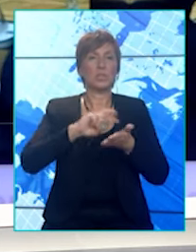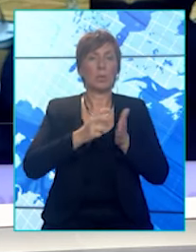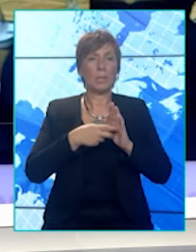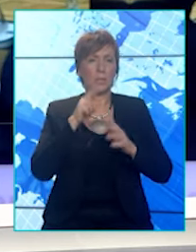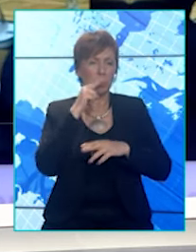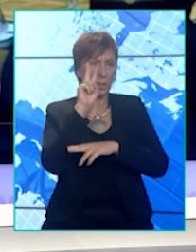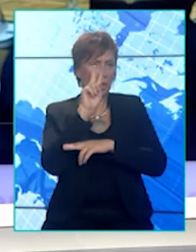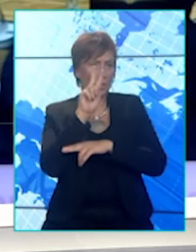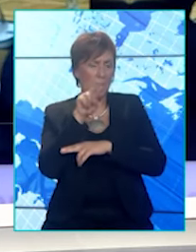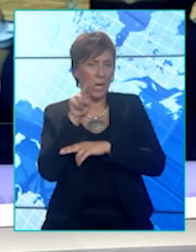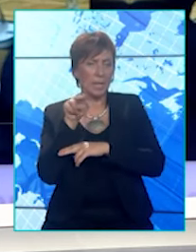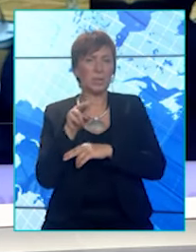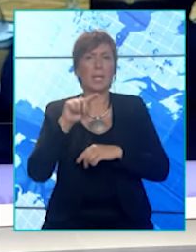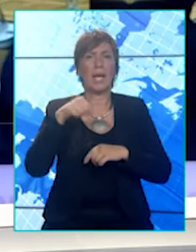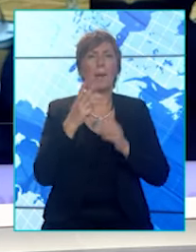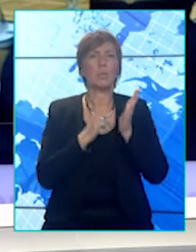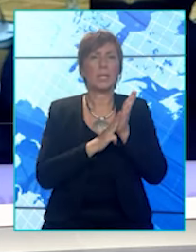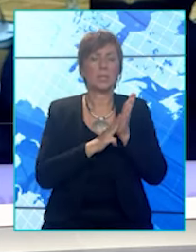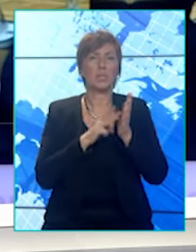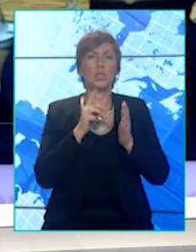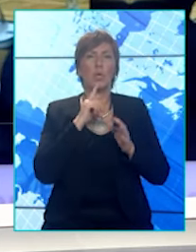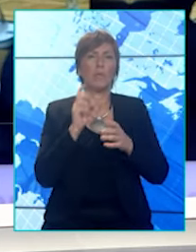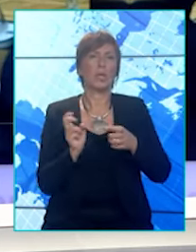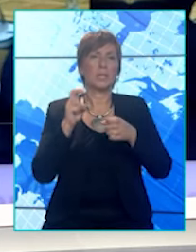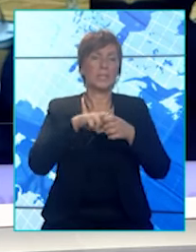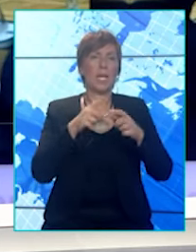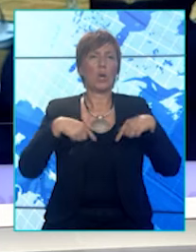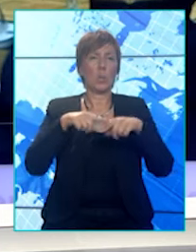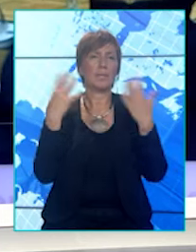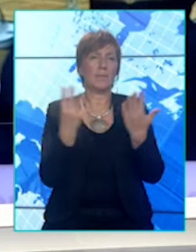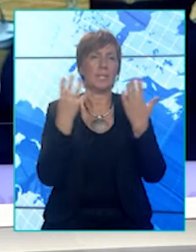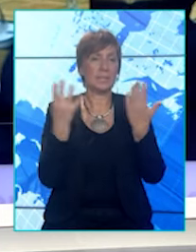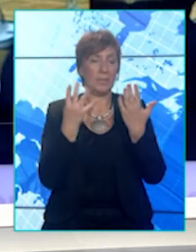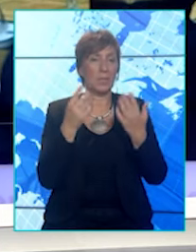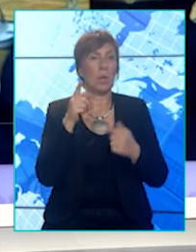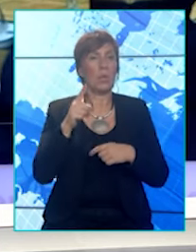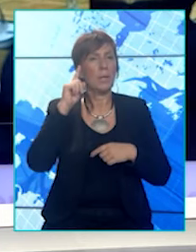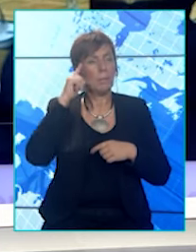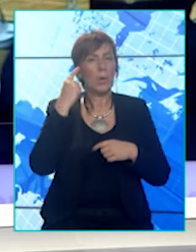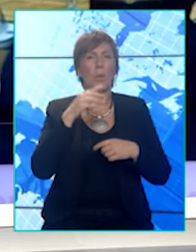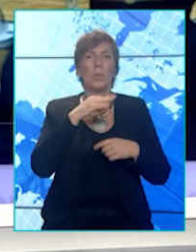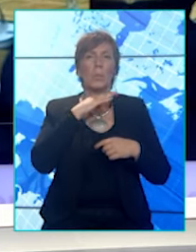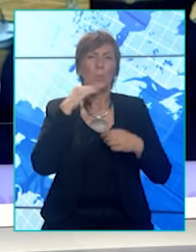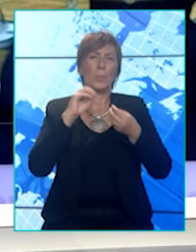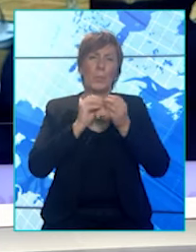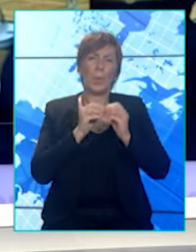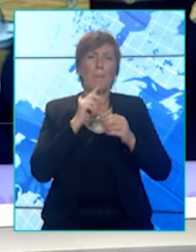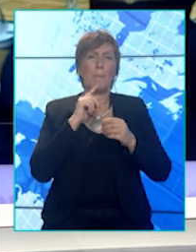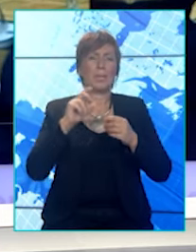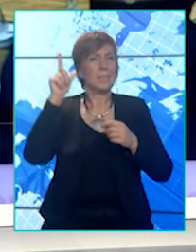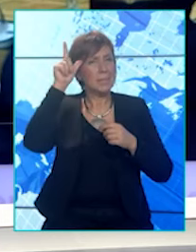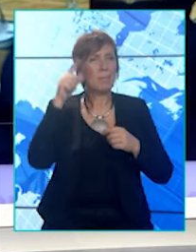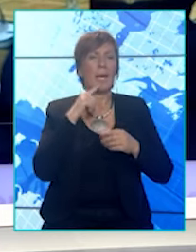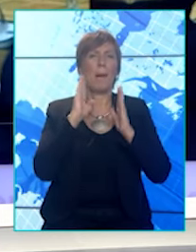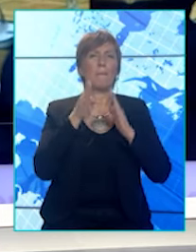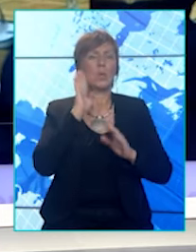je vanjsko-politički analitičar Jahja Muhasilović, uvodničar sesije Kruga 99. Podsjetio je na destruktivne politike Srbije